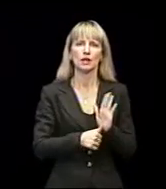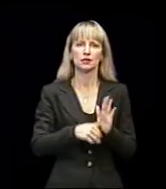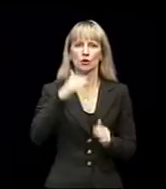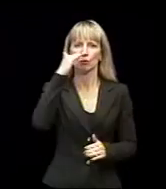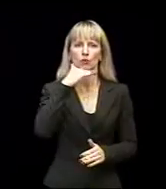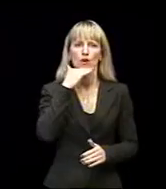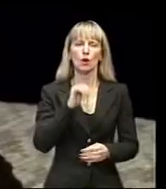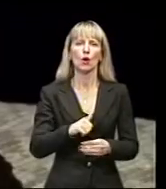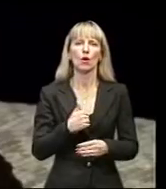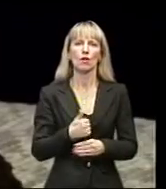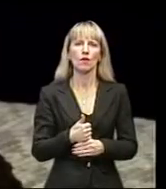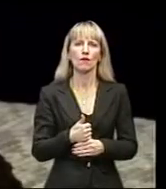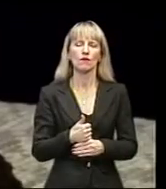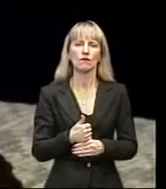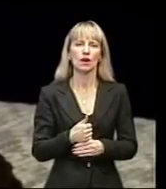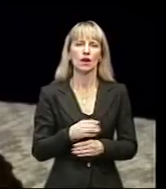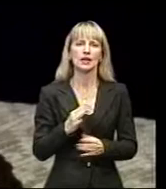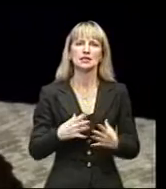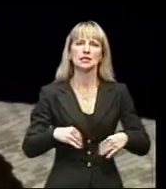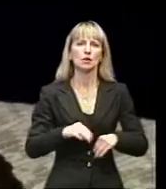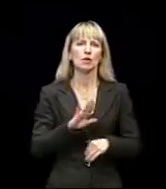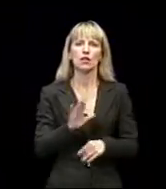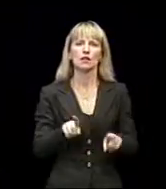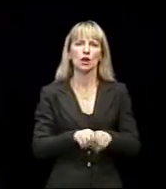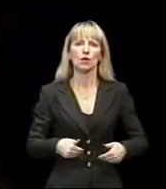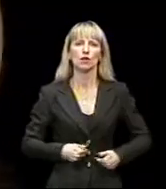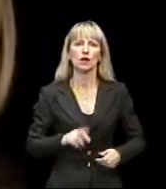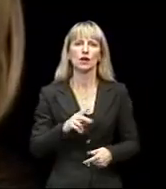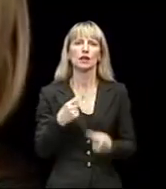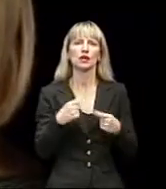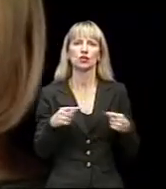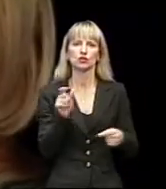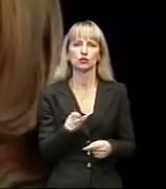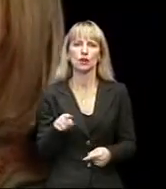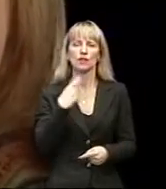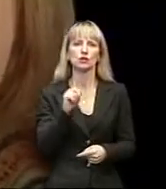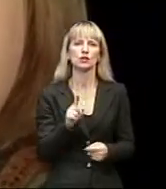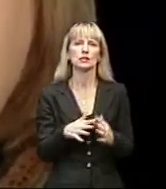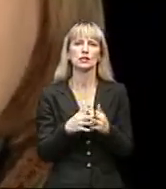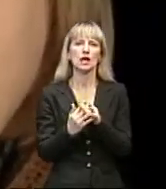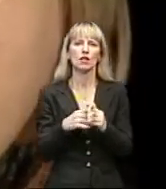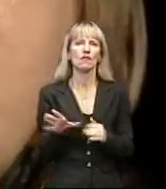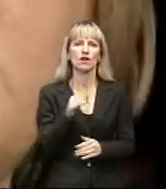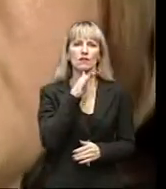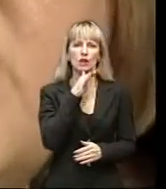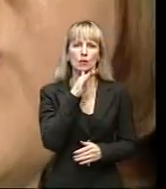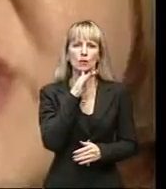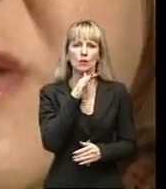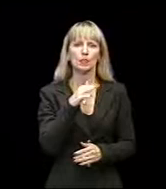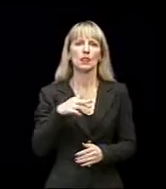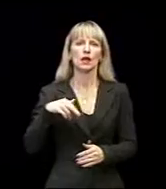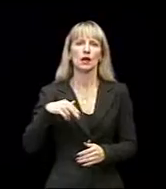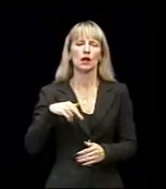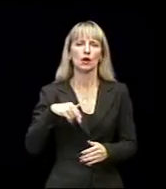– голова колгоспу. І родина не так бідувала, як інші. Вона каже, що селом весь час йшли